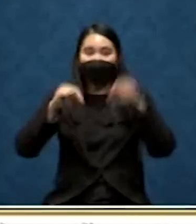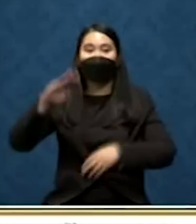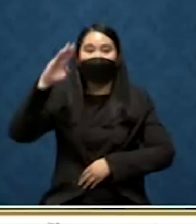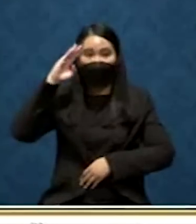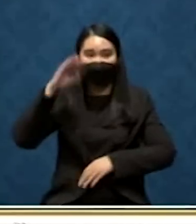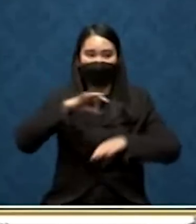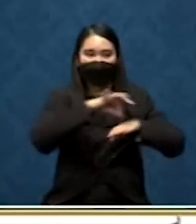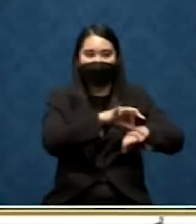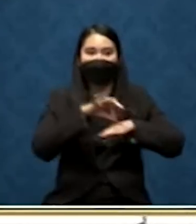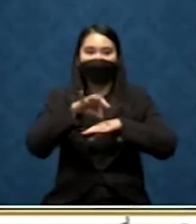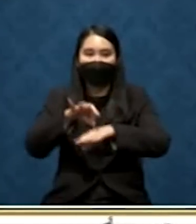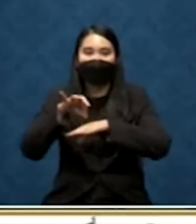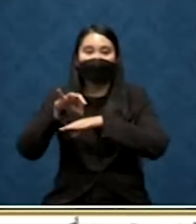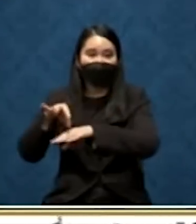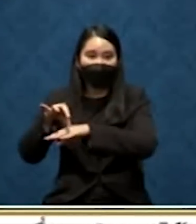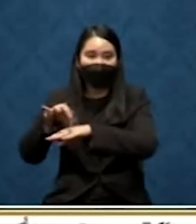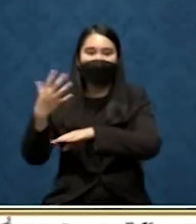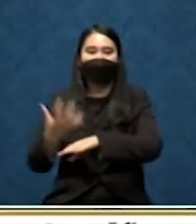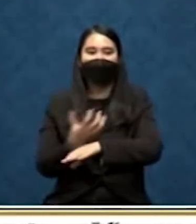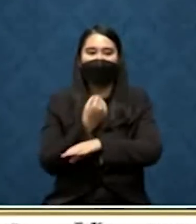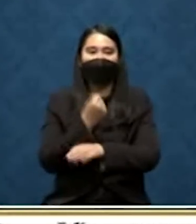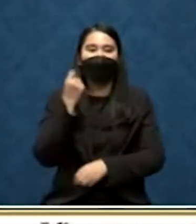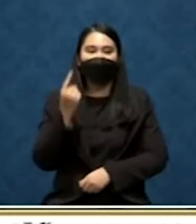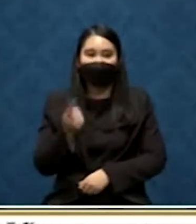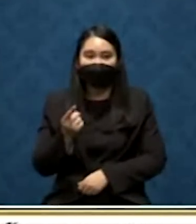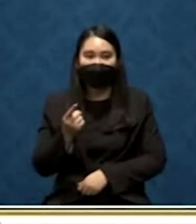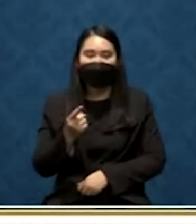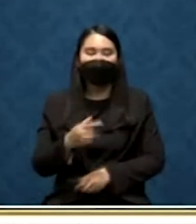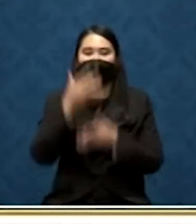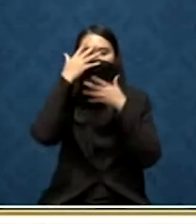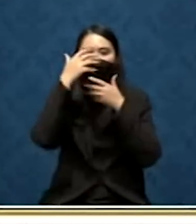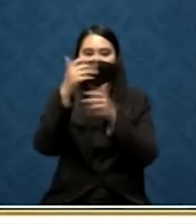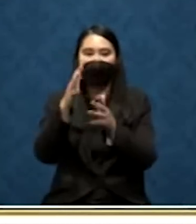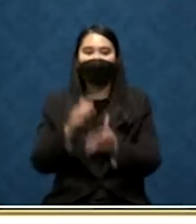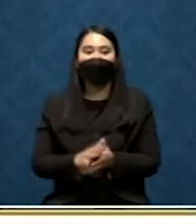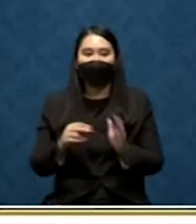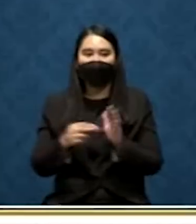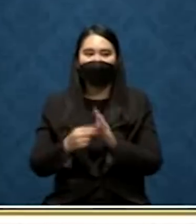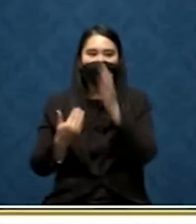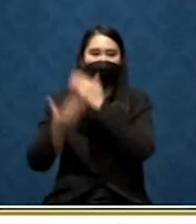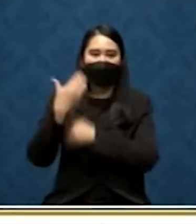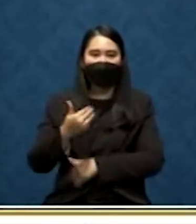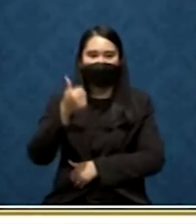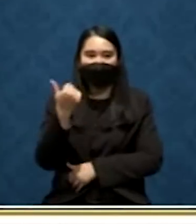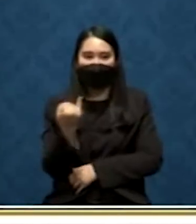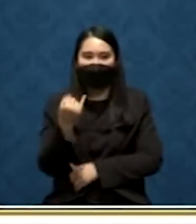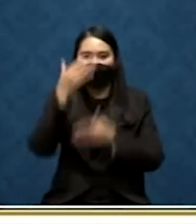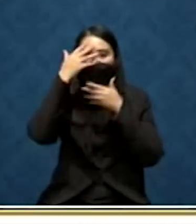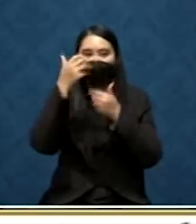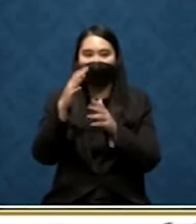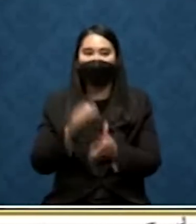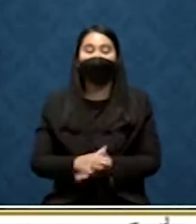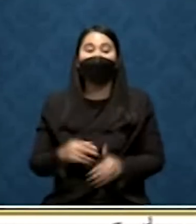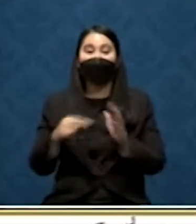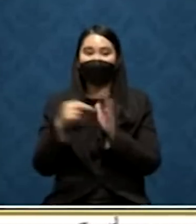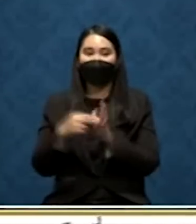ใครๆ ขึ้นมามียตำแหน่งอำนาจหนาที่จิๆ แล้วไม่ได้แ่อะไรเลยครับวายจะมประวตดำมืดแค่ไหนข